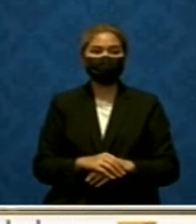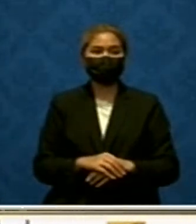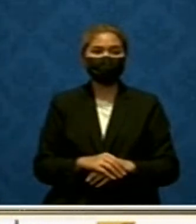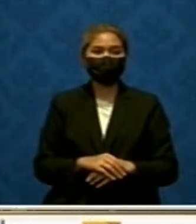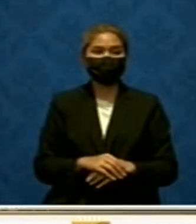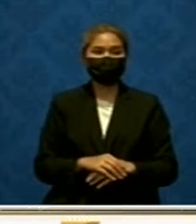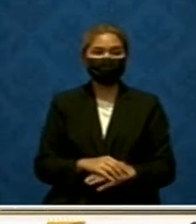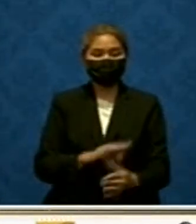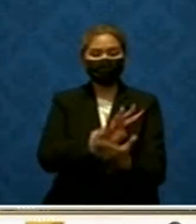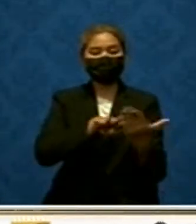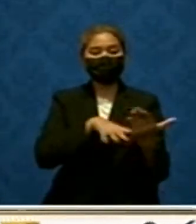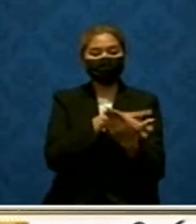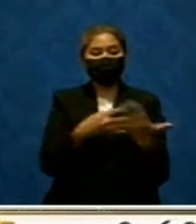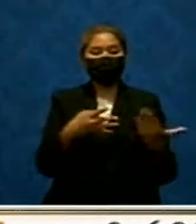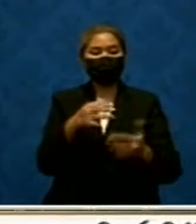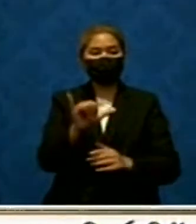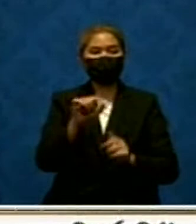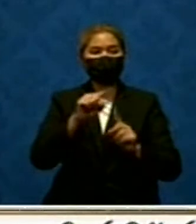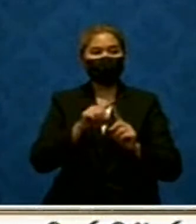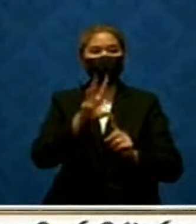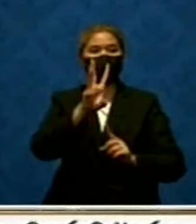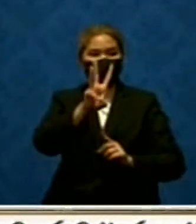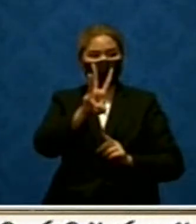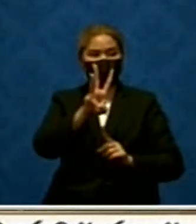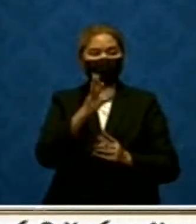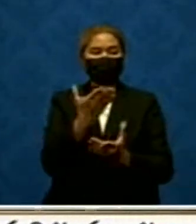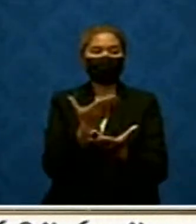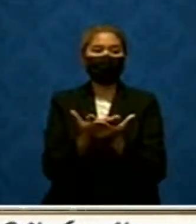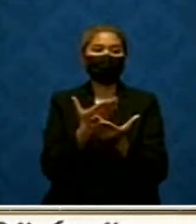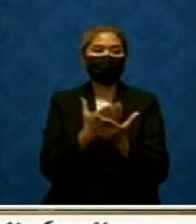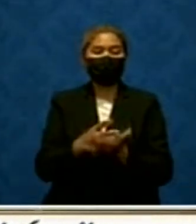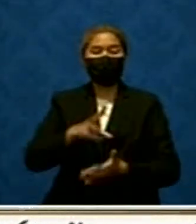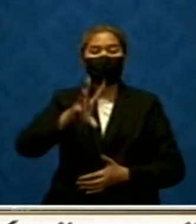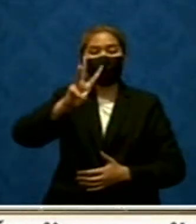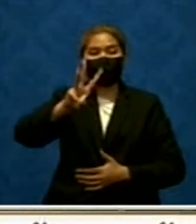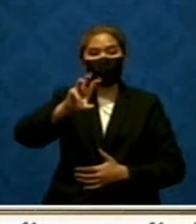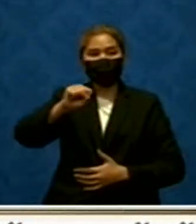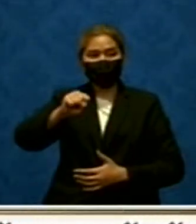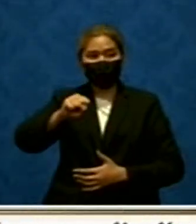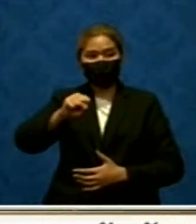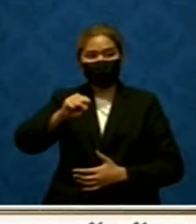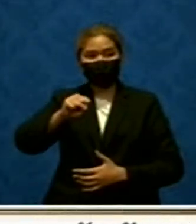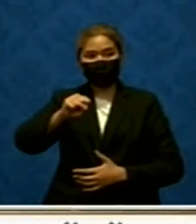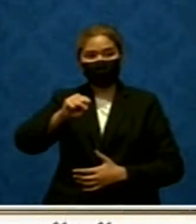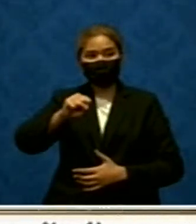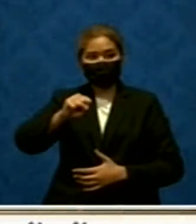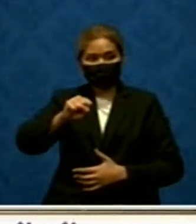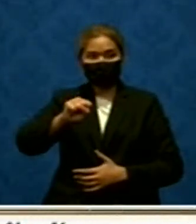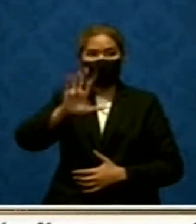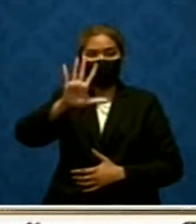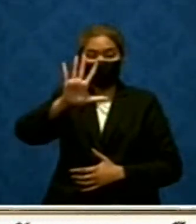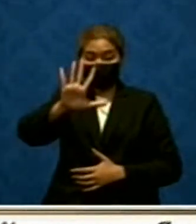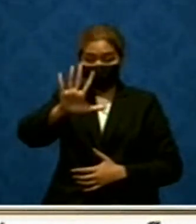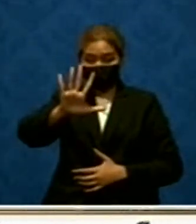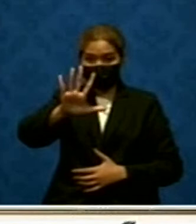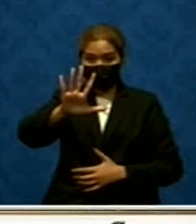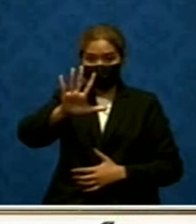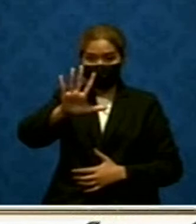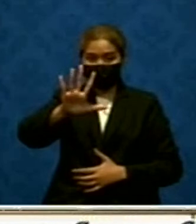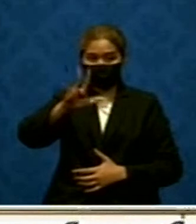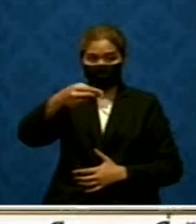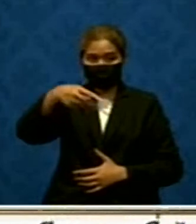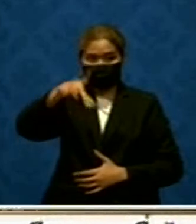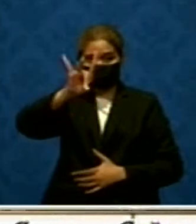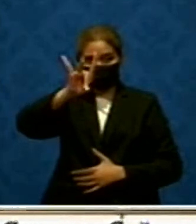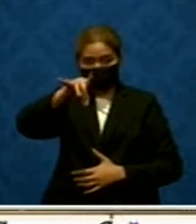มหาจัการภาครัฐ 6,58,000 ล้านบาท ไปพัฒนาระบบบริหาร คนของรฐ พัฒนากฎหมายการยธีทำรัฐ